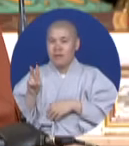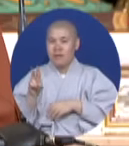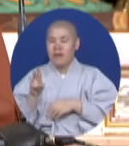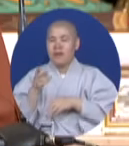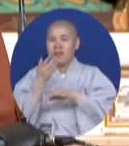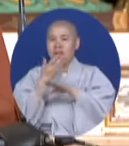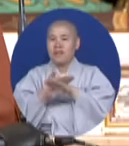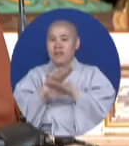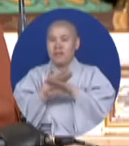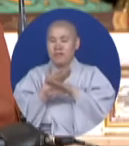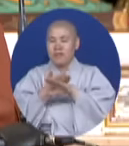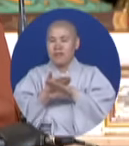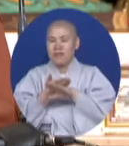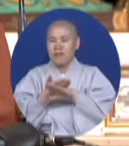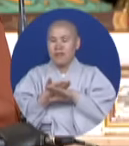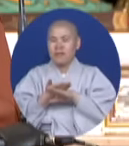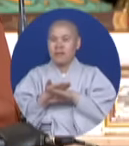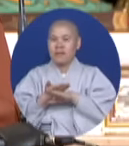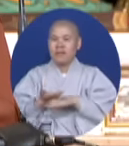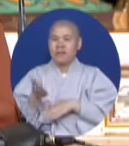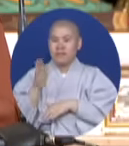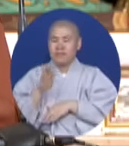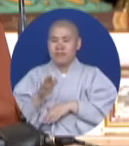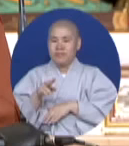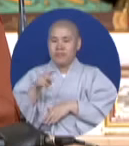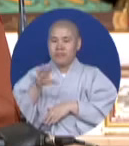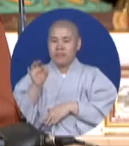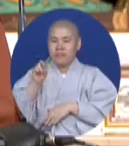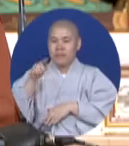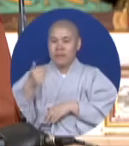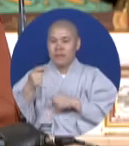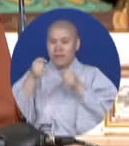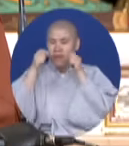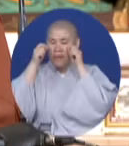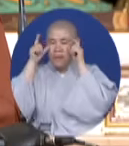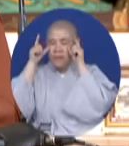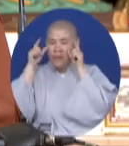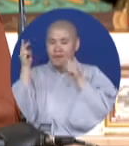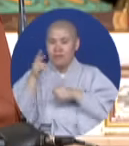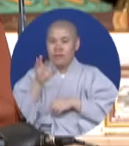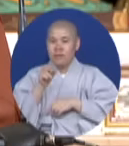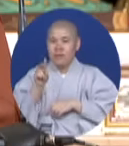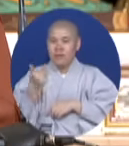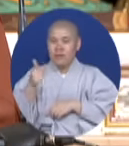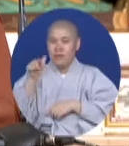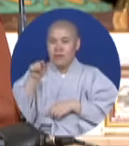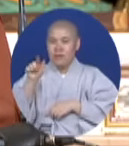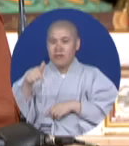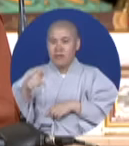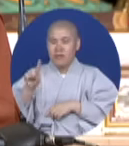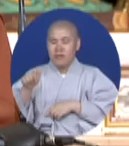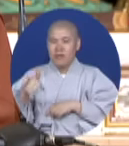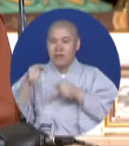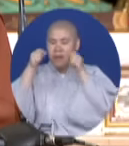거거든요. 그런데 성문이 깨닫는 거 연각이 깨닫는 거 보살이 깨닫는 거 부처님이